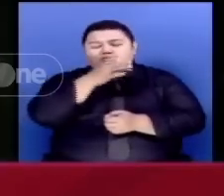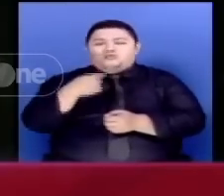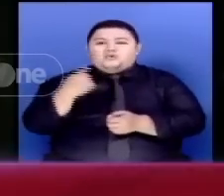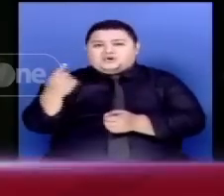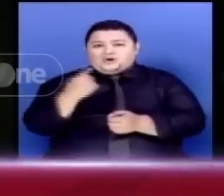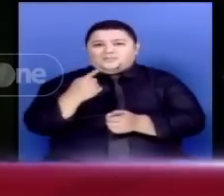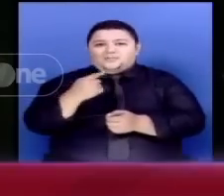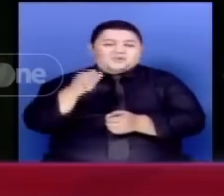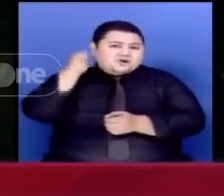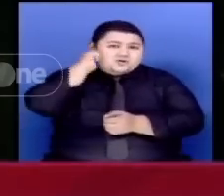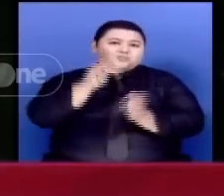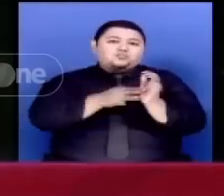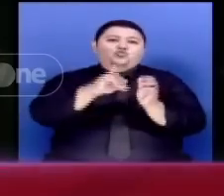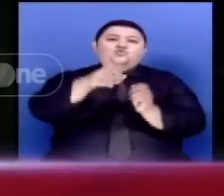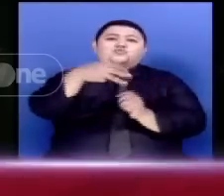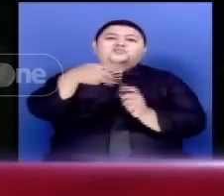Ibu Hajah Mieke Wijaya.